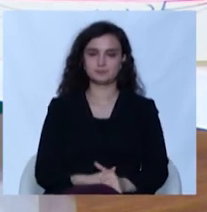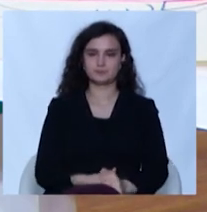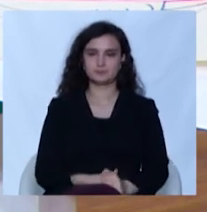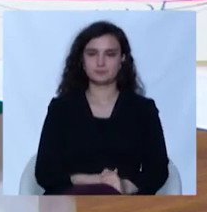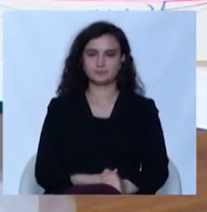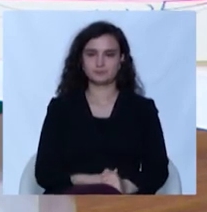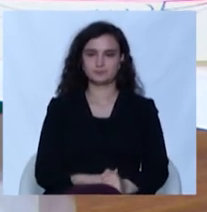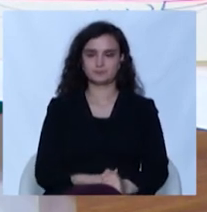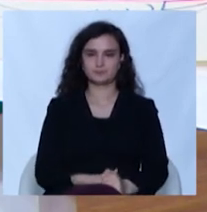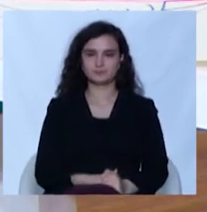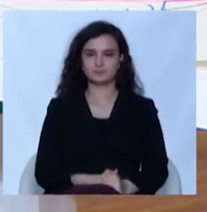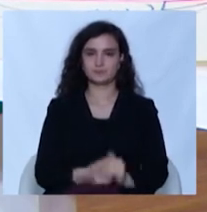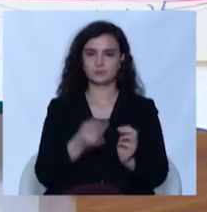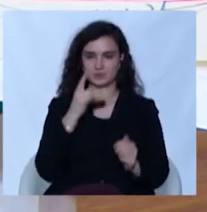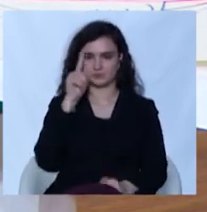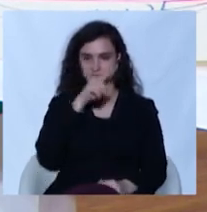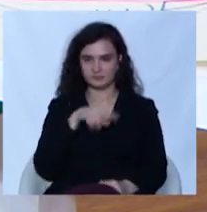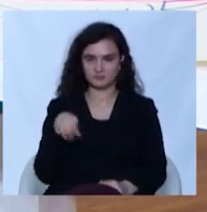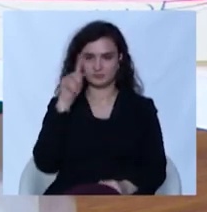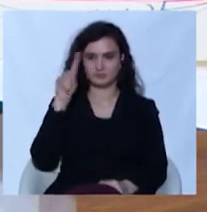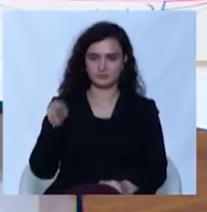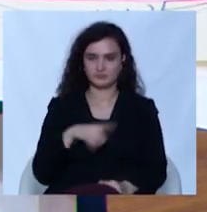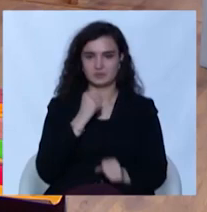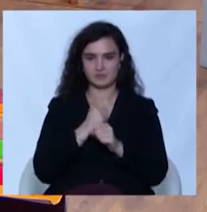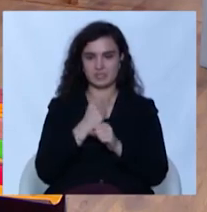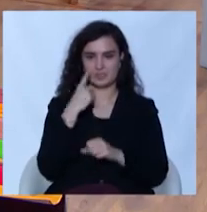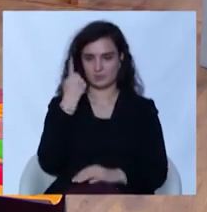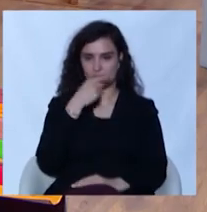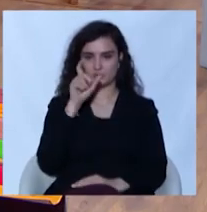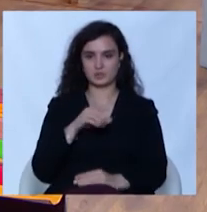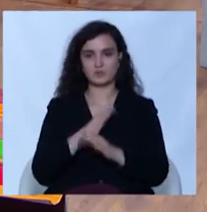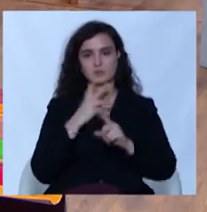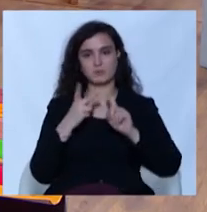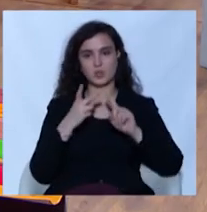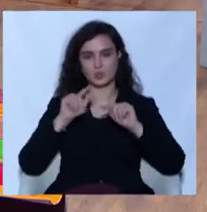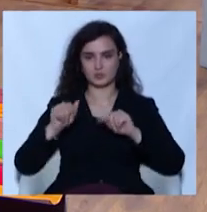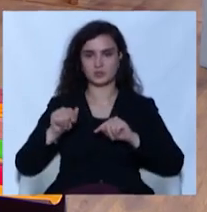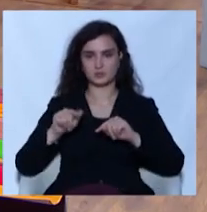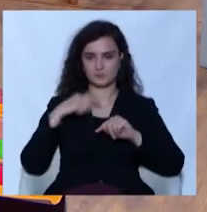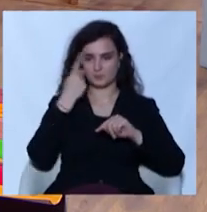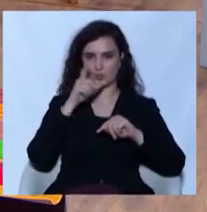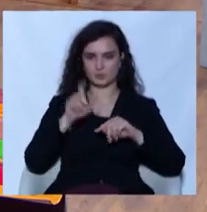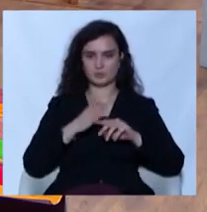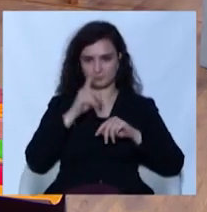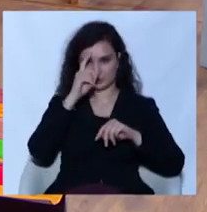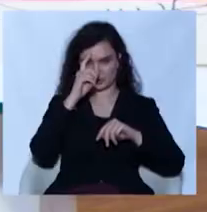უბრალოდ შემოვხაზეთ ერთი პორტრეტი. აქ გვაქვს მეორე, ეს პორტრეტი არის